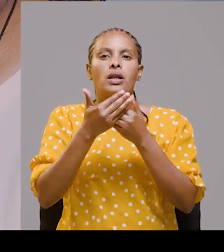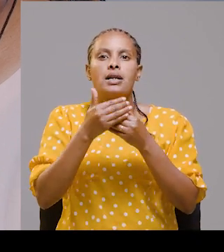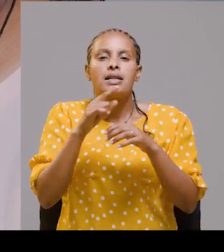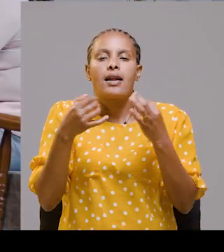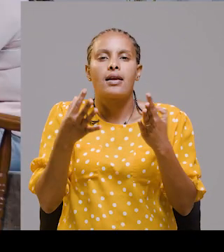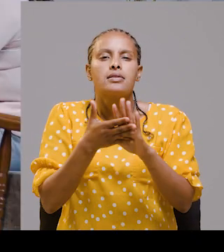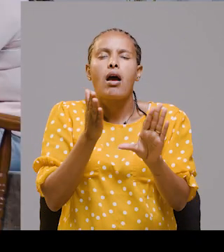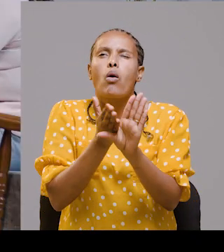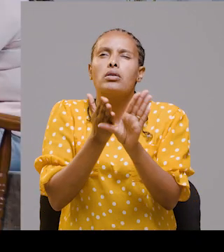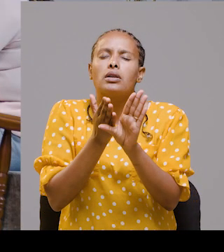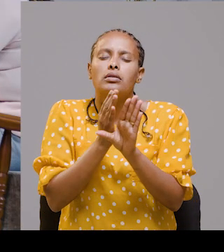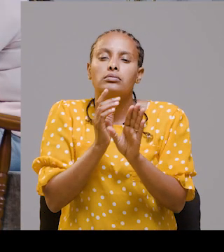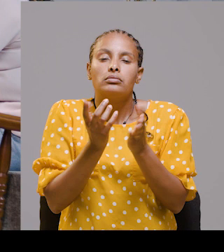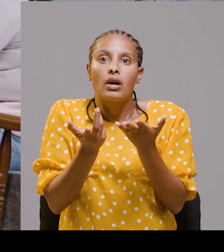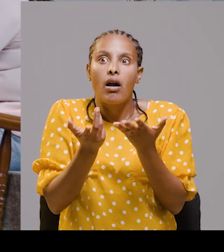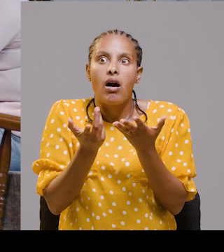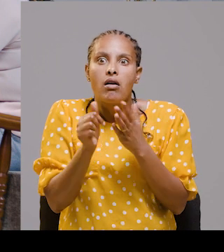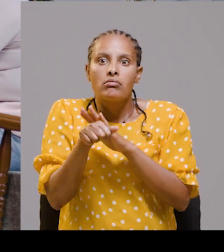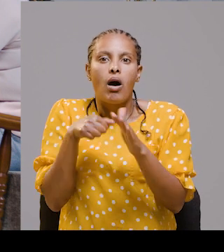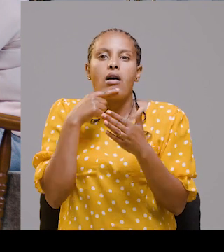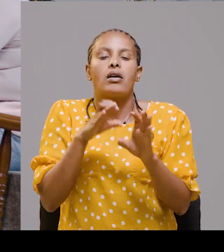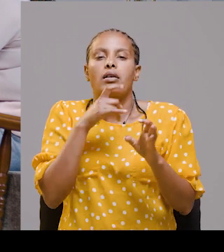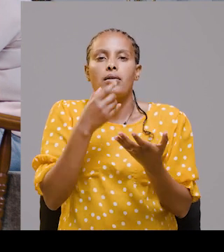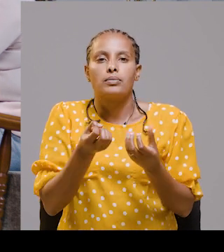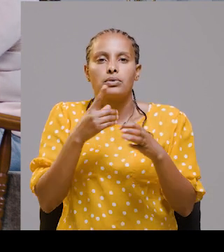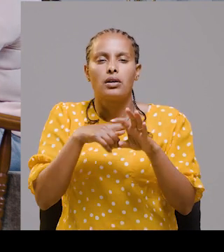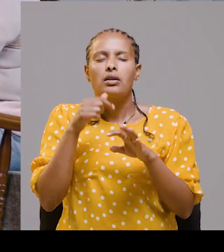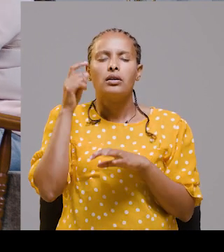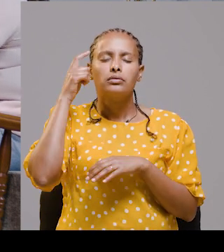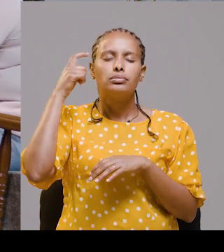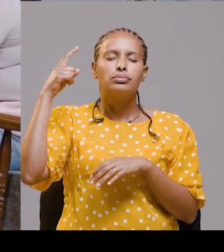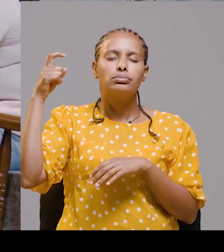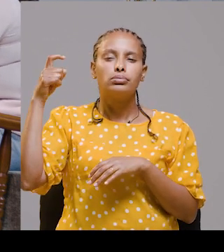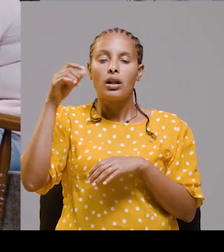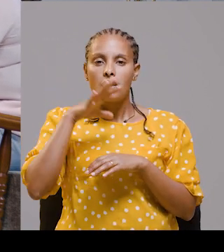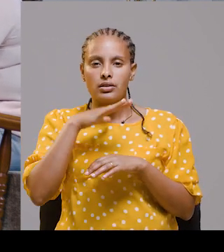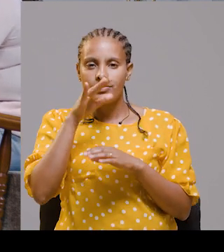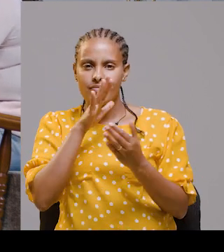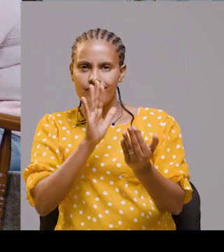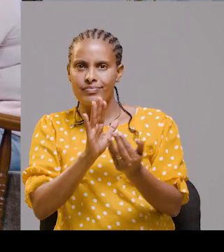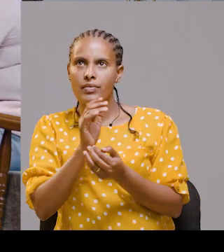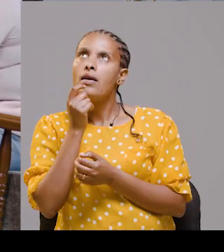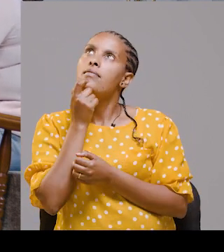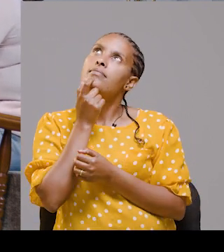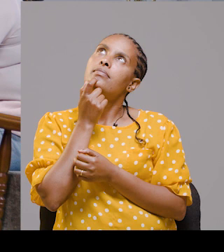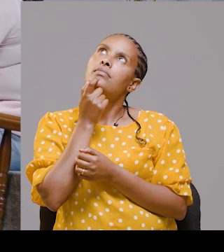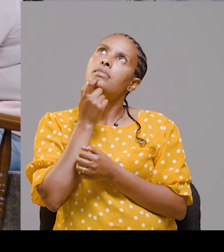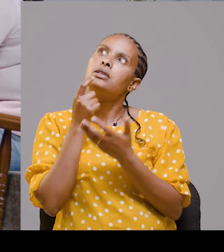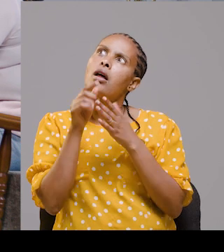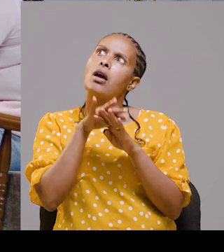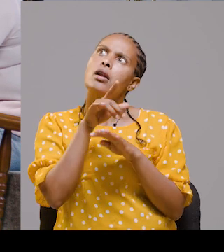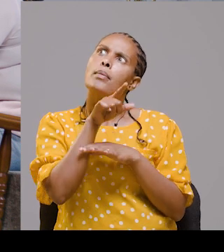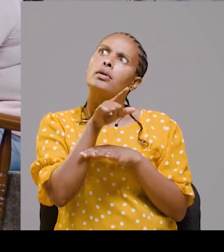ስለሌለ ሳይኮሎጂካሊ እናመልጣለን። ያ ማለት ምን ማለት ነው? ራቅ ብለን ምን ይላሉ ሰዎች ብዙ ጊዜ ወይ ጣራ ላይ ነበርኩ ወይም ደግሞ እዛ ጋር